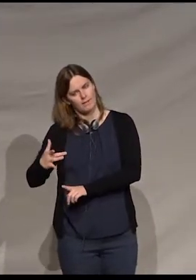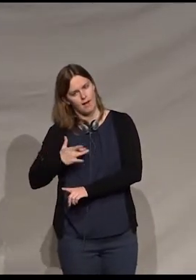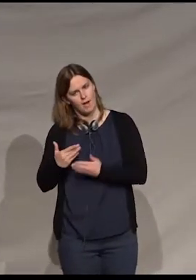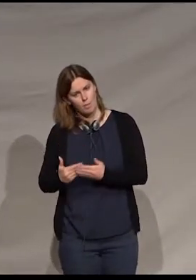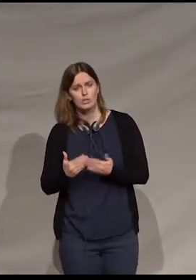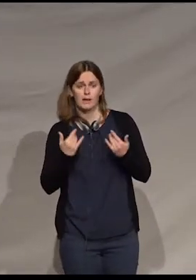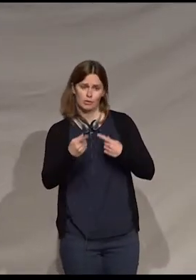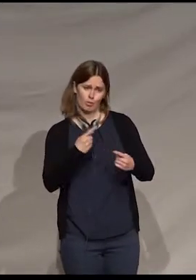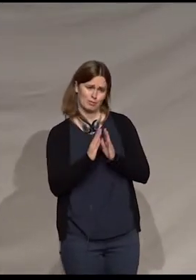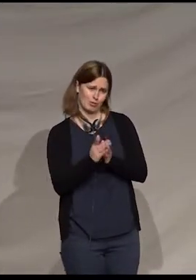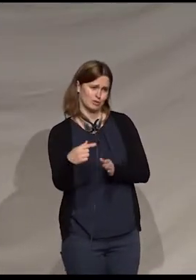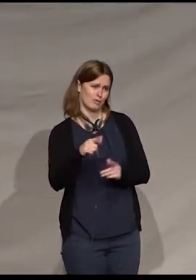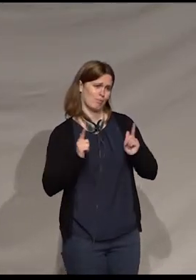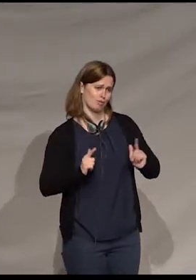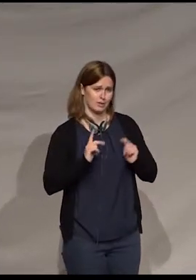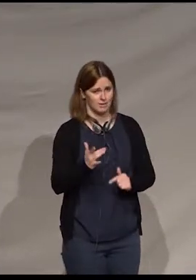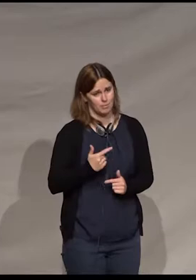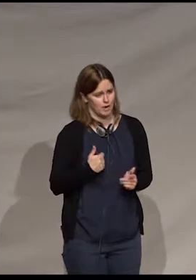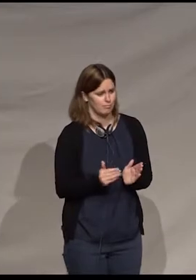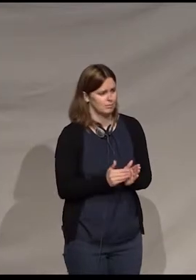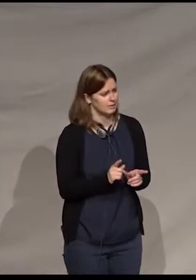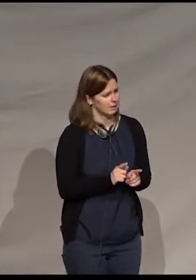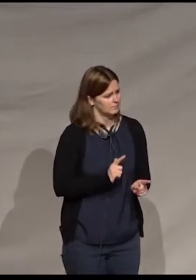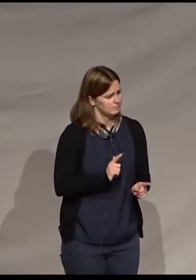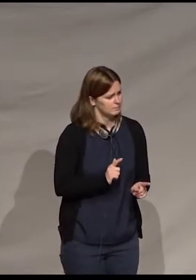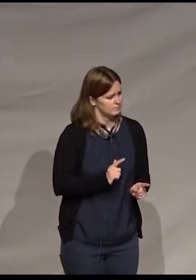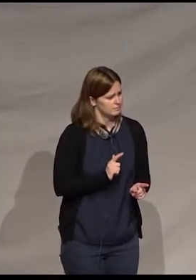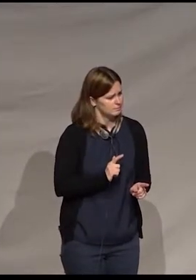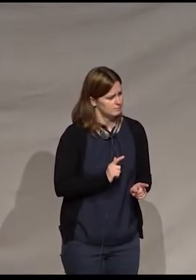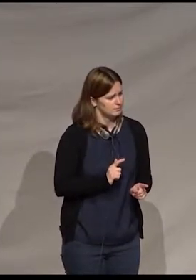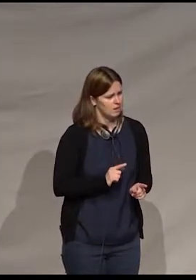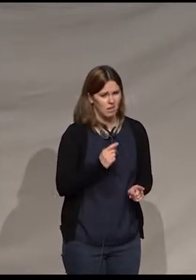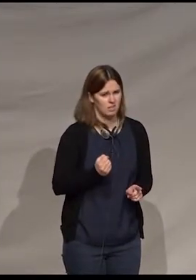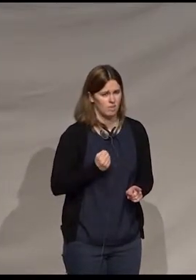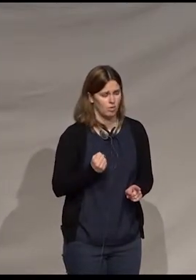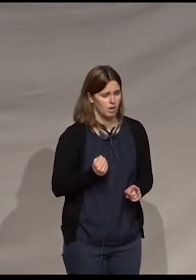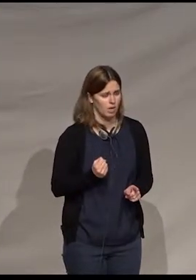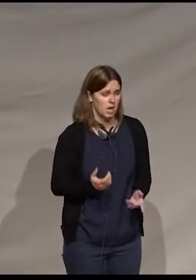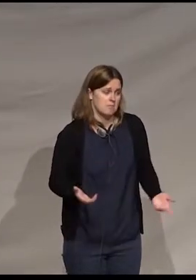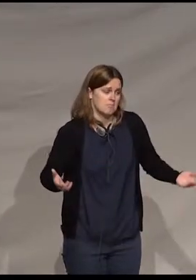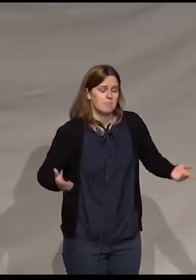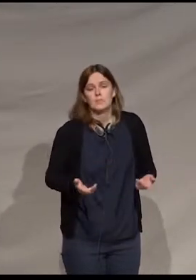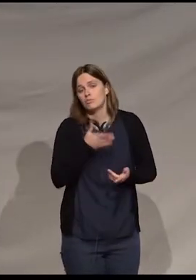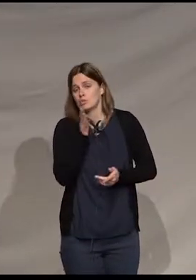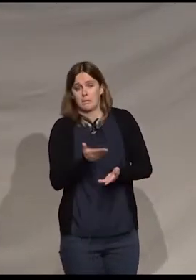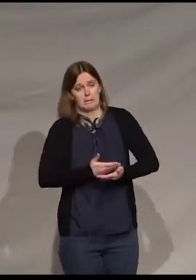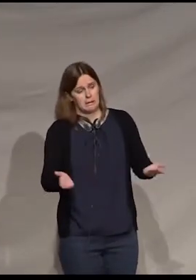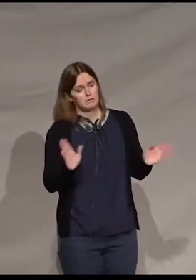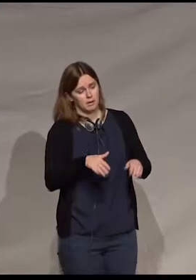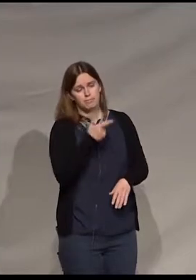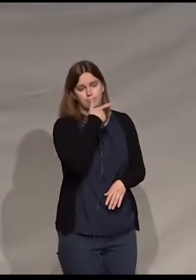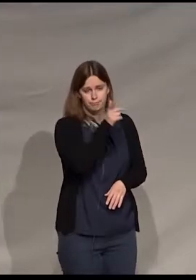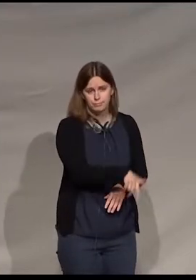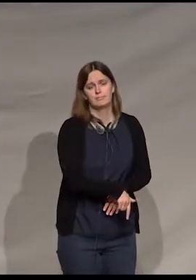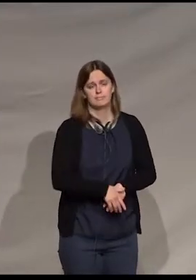ukáže, co potřebujeme. Pokud ne, půjdeme dál, protože tak to v životě prostě chodí, je třeba jít dál.